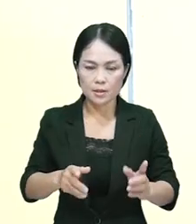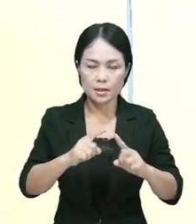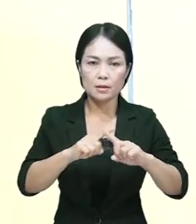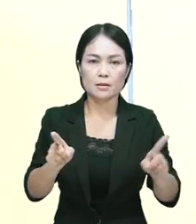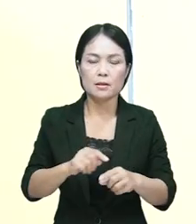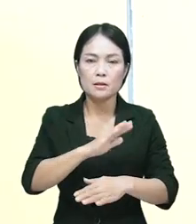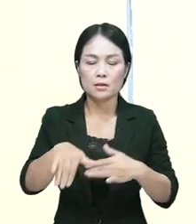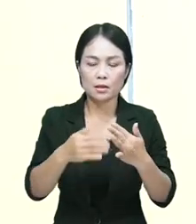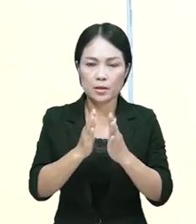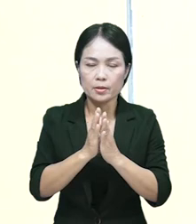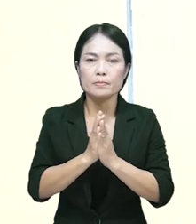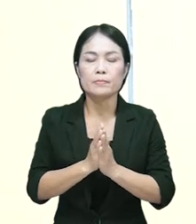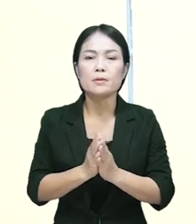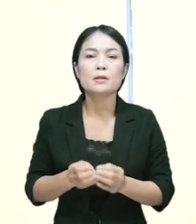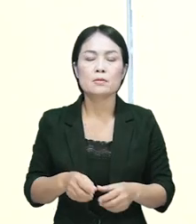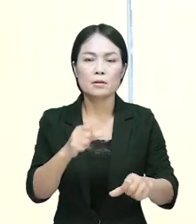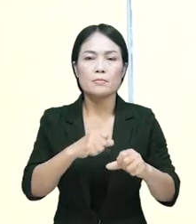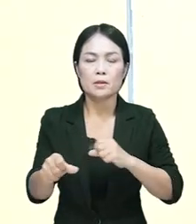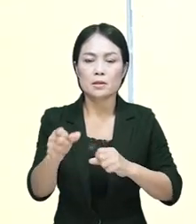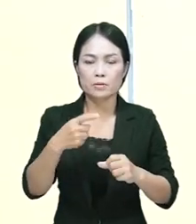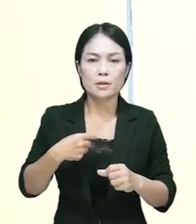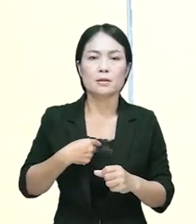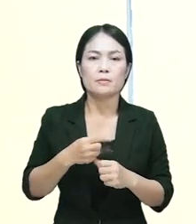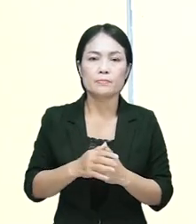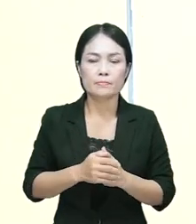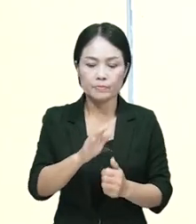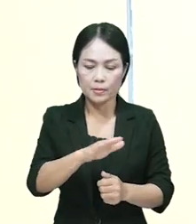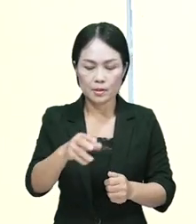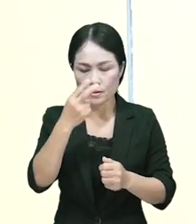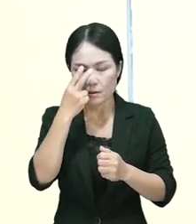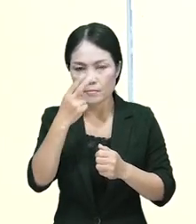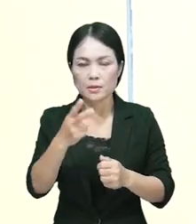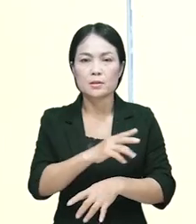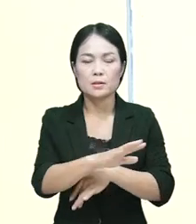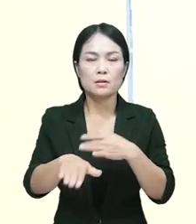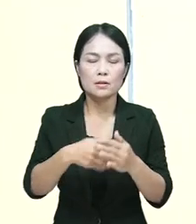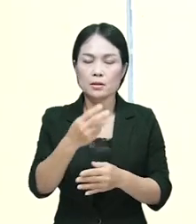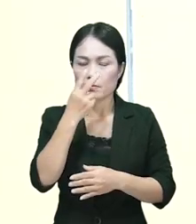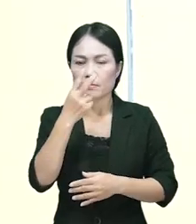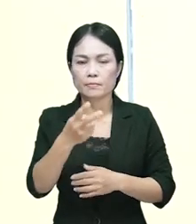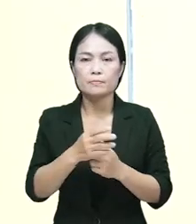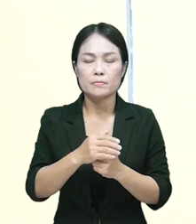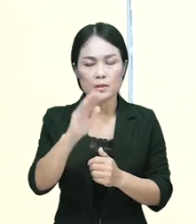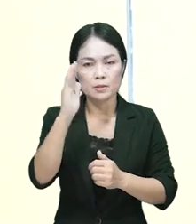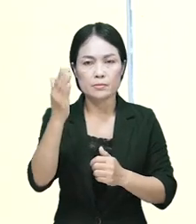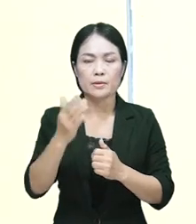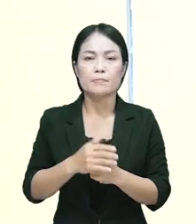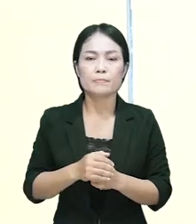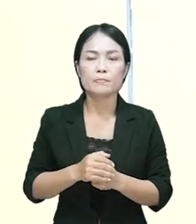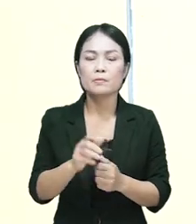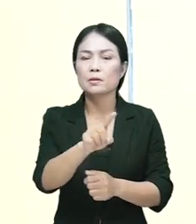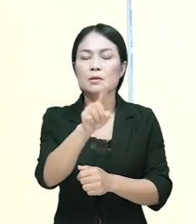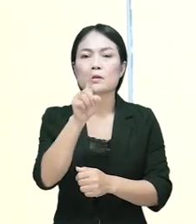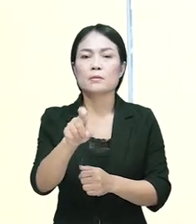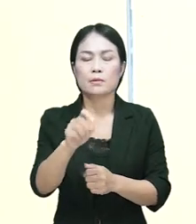ចាអរគុណច្រើនកូនចាបន្តជាមួយអ្នកគ្រូកូនចាសូមកូនមើលទាំងអស់គ្នាកូនមើលរូបភាពណាកូនណាតើ